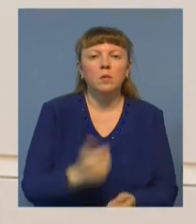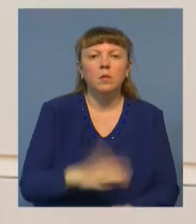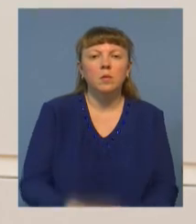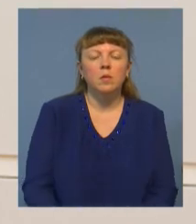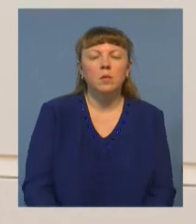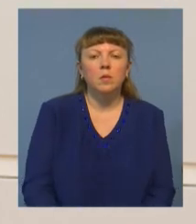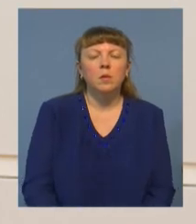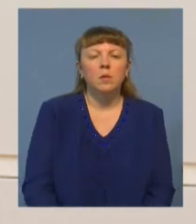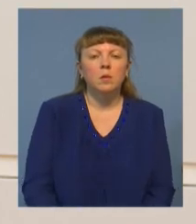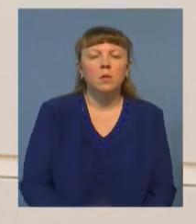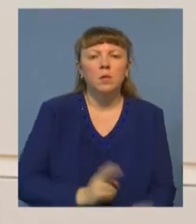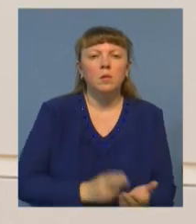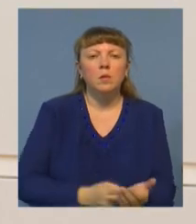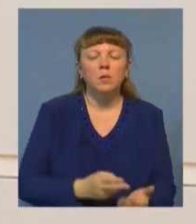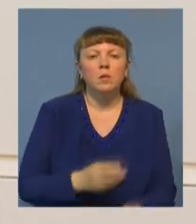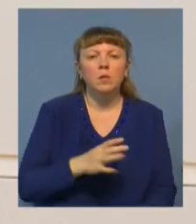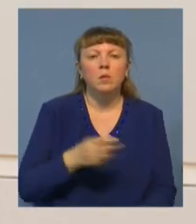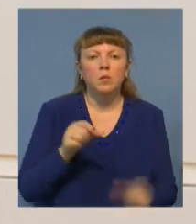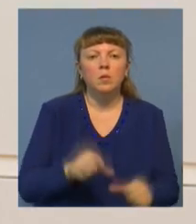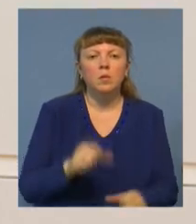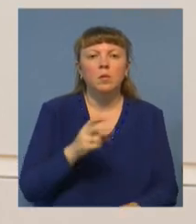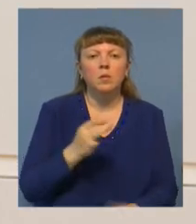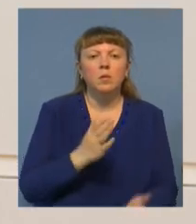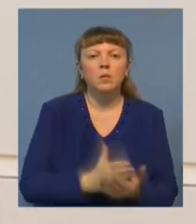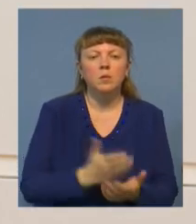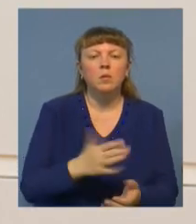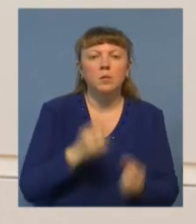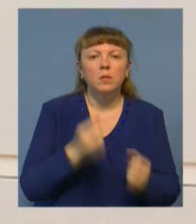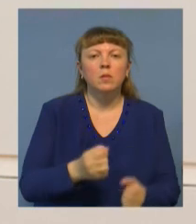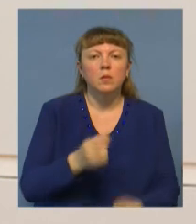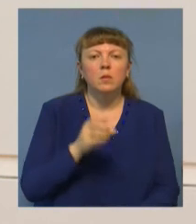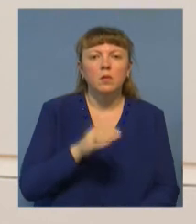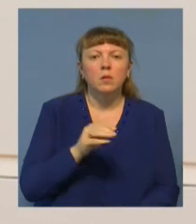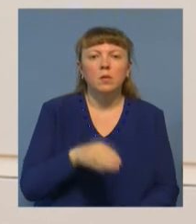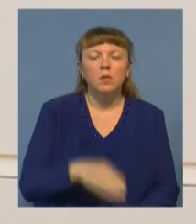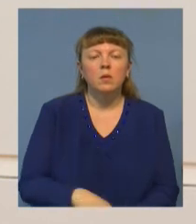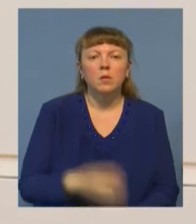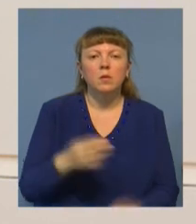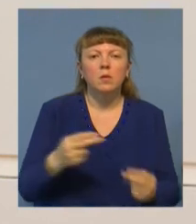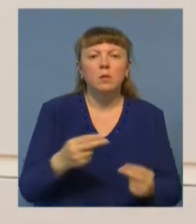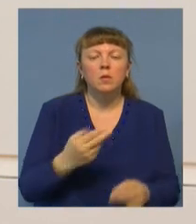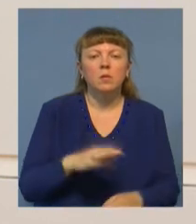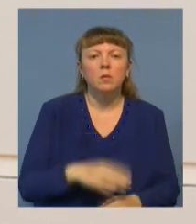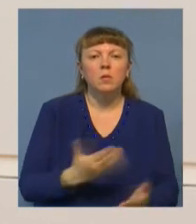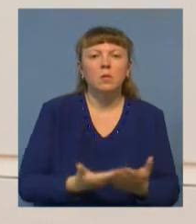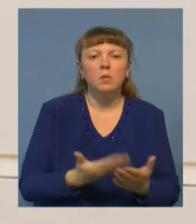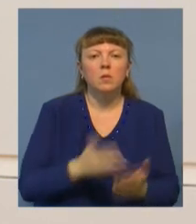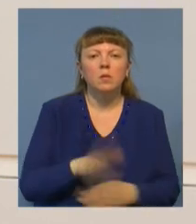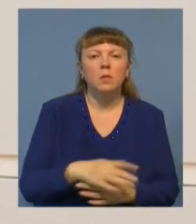и доказательства, подтверждающие правовую цель установления этого факта. И, естественно, свидетельские показания при